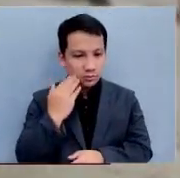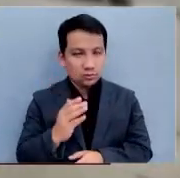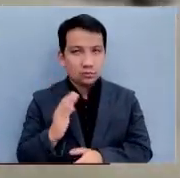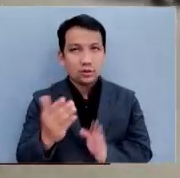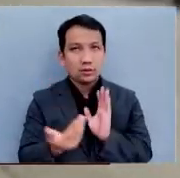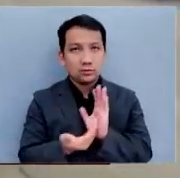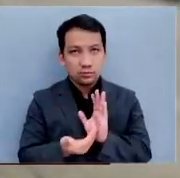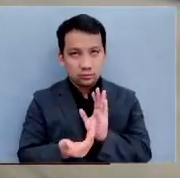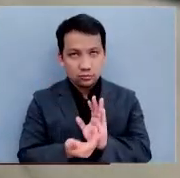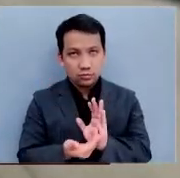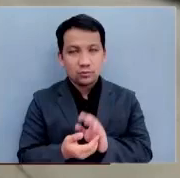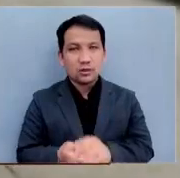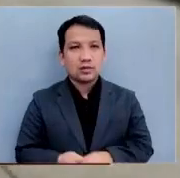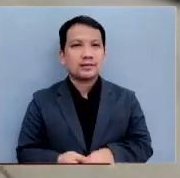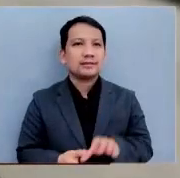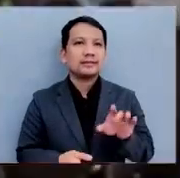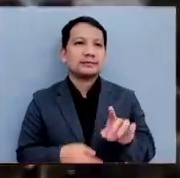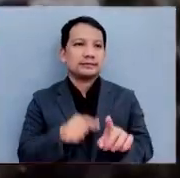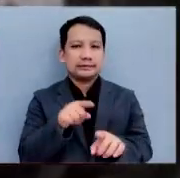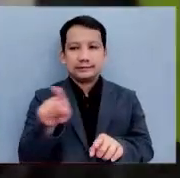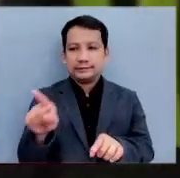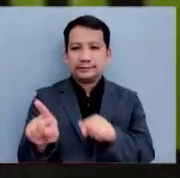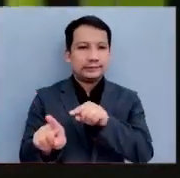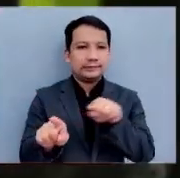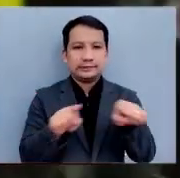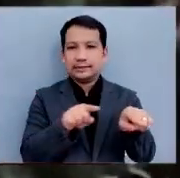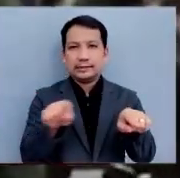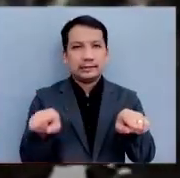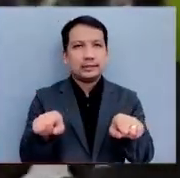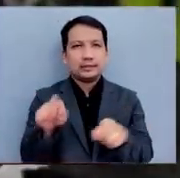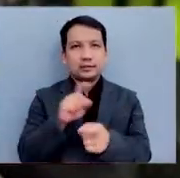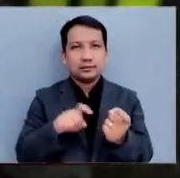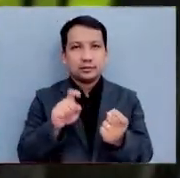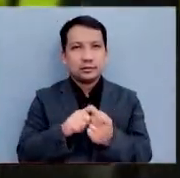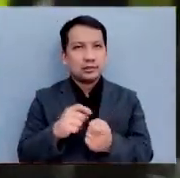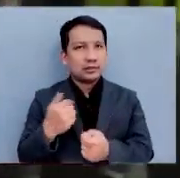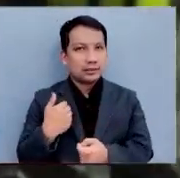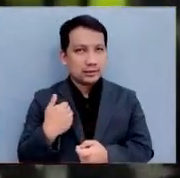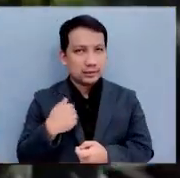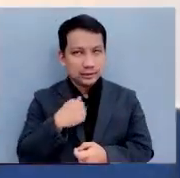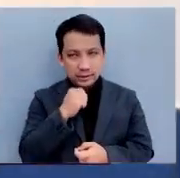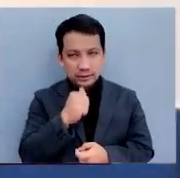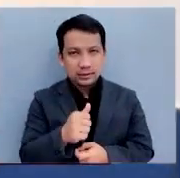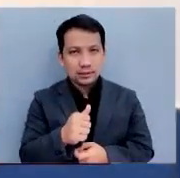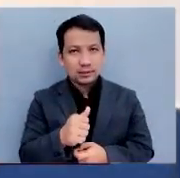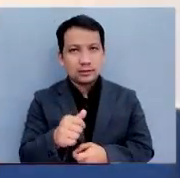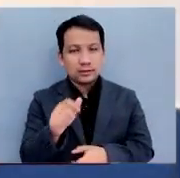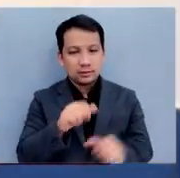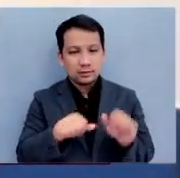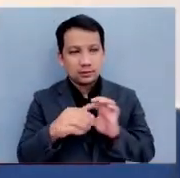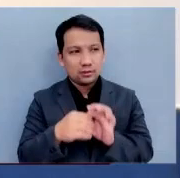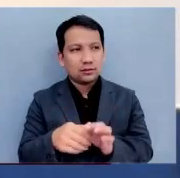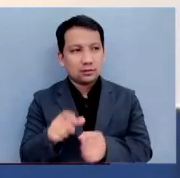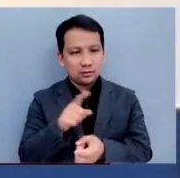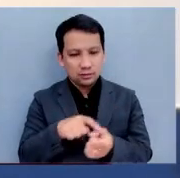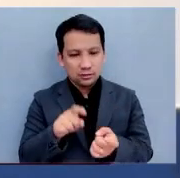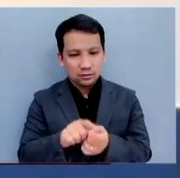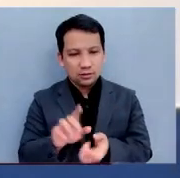ebidensya. Hindi siya pinpointed, hindi siya specific, walang specific acts, walang specific